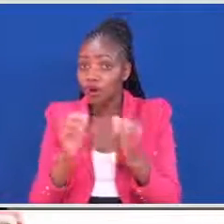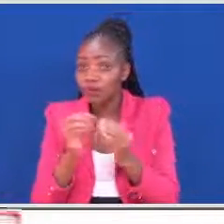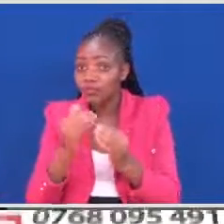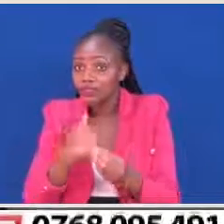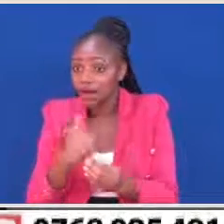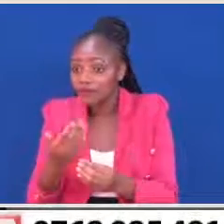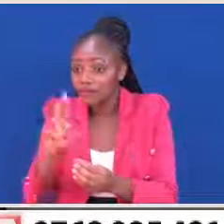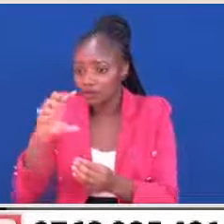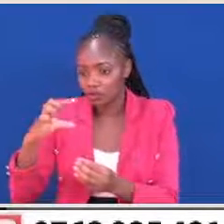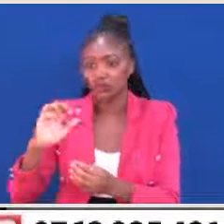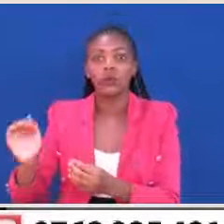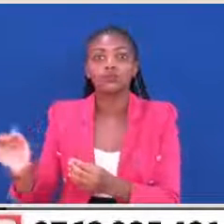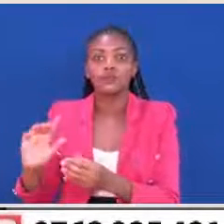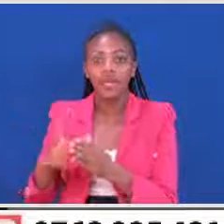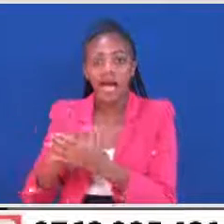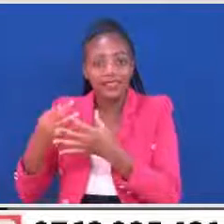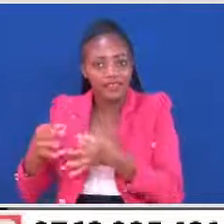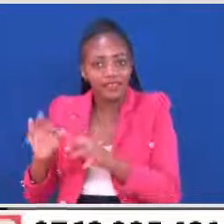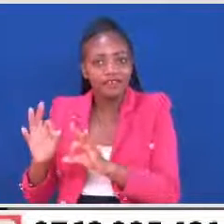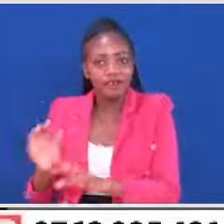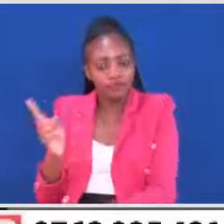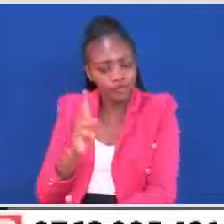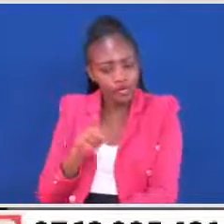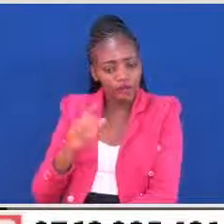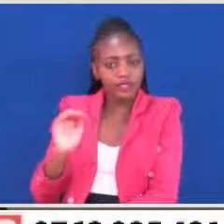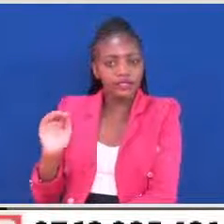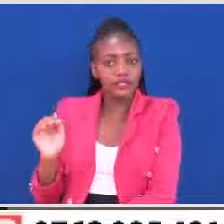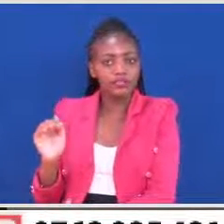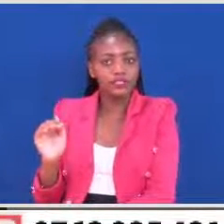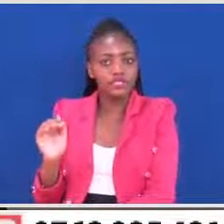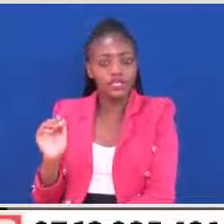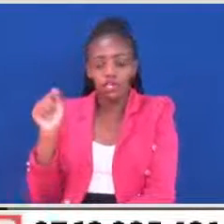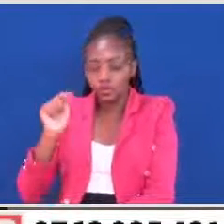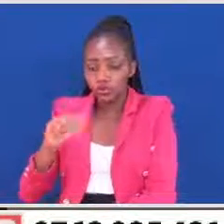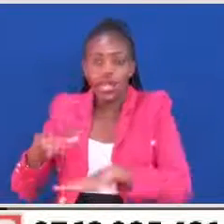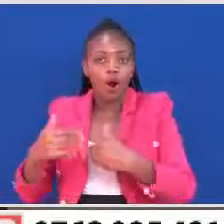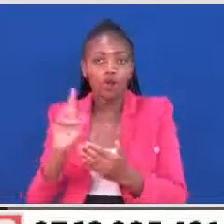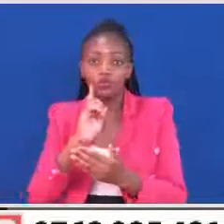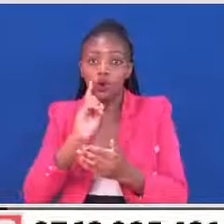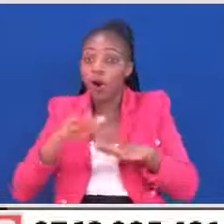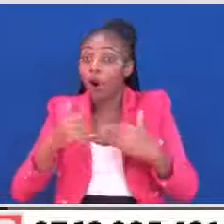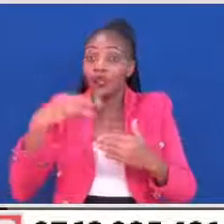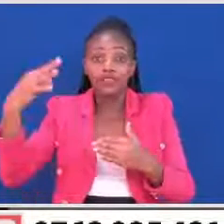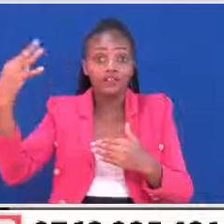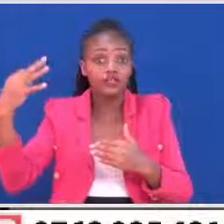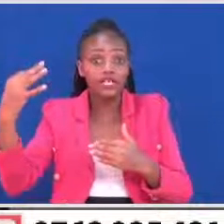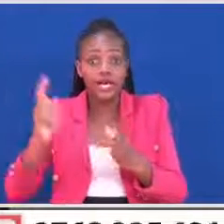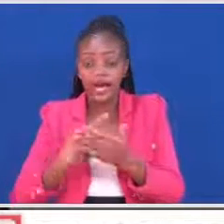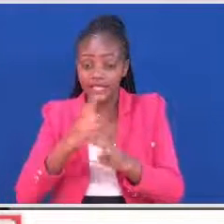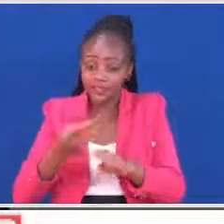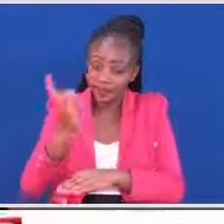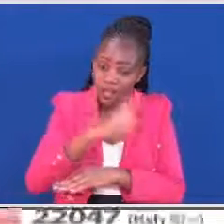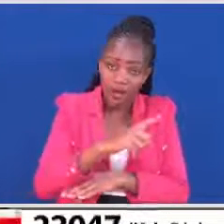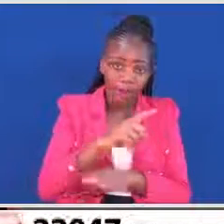katika county ya Uasin Gishu. Iwapo atakuja Uasin Gishu County leo, kesho au kesho kutwa, akija na ziara